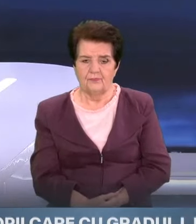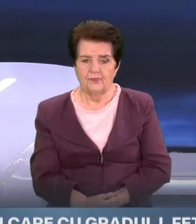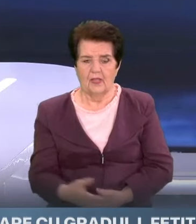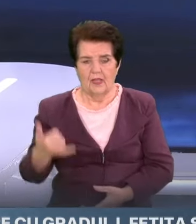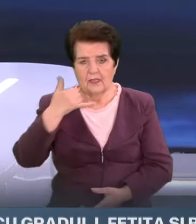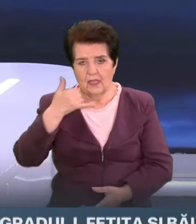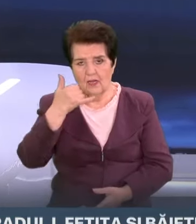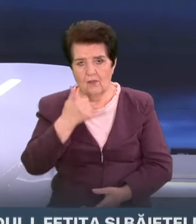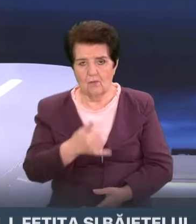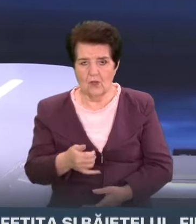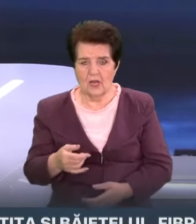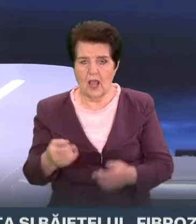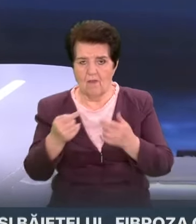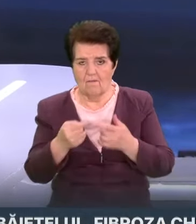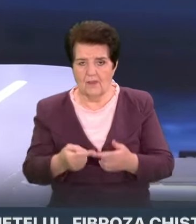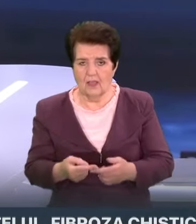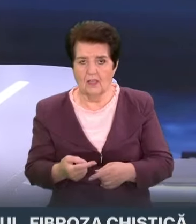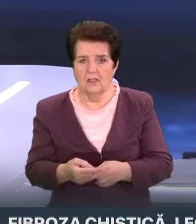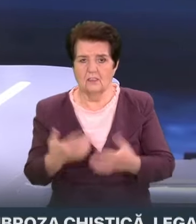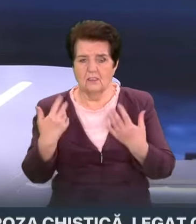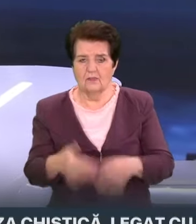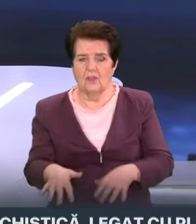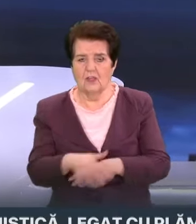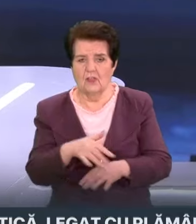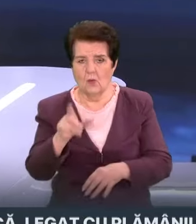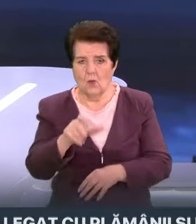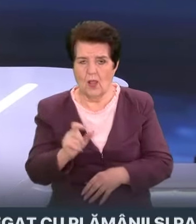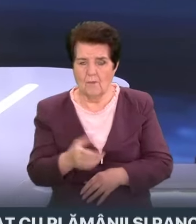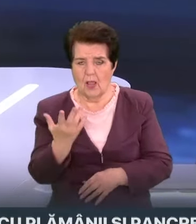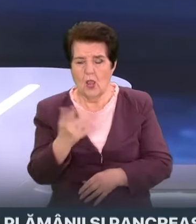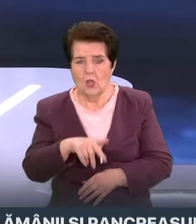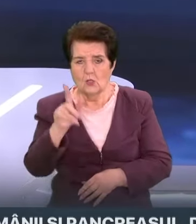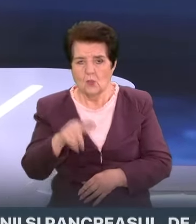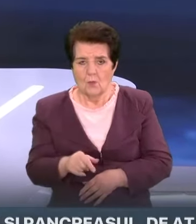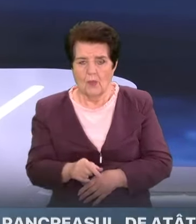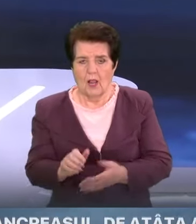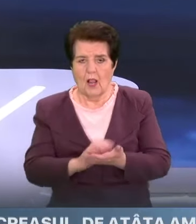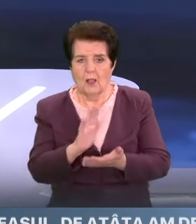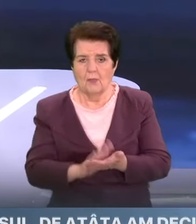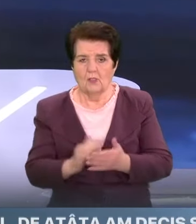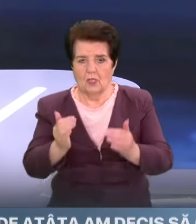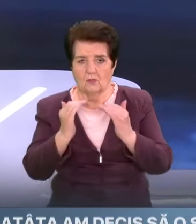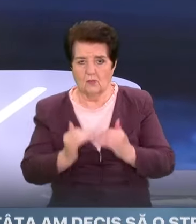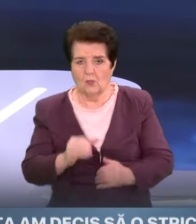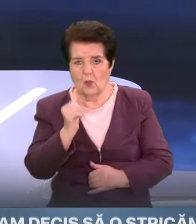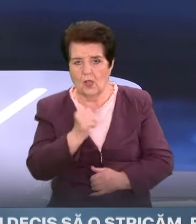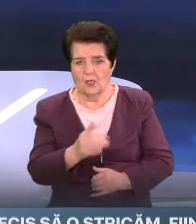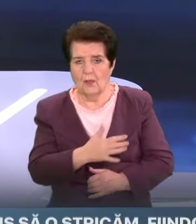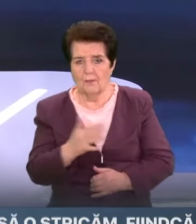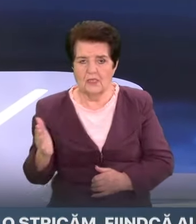Telefonia fixă pierde tot mai mult din popularitate. Numărul abonaților în țara noastră a scăzut timp de un an cu